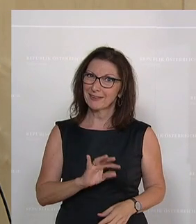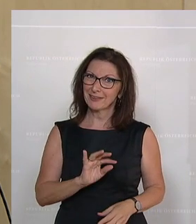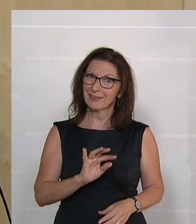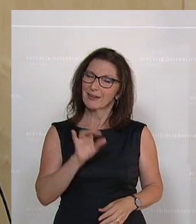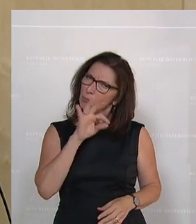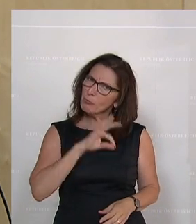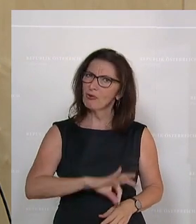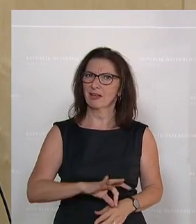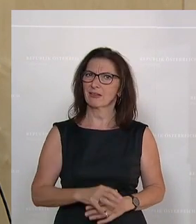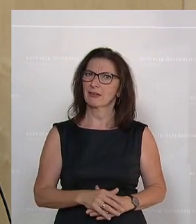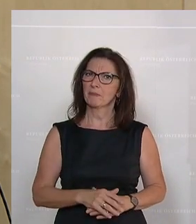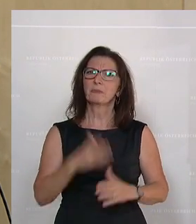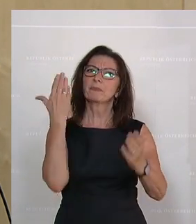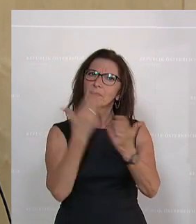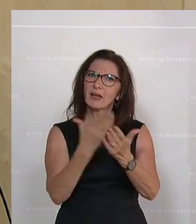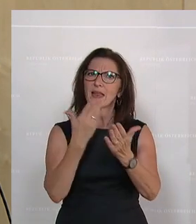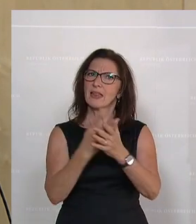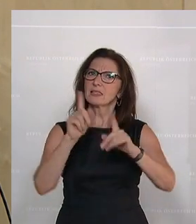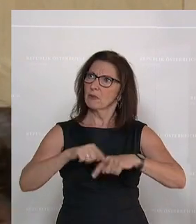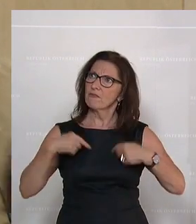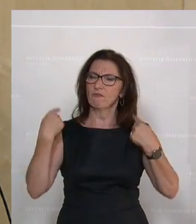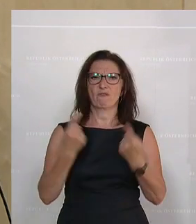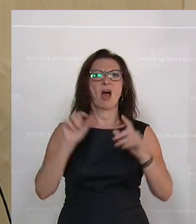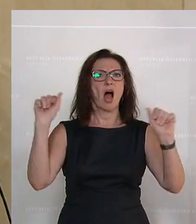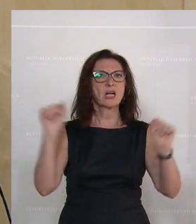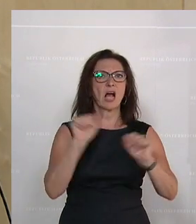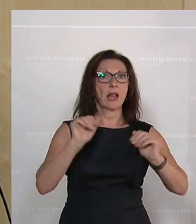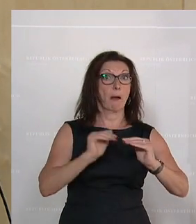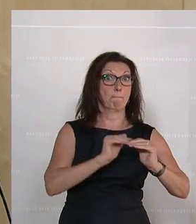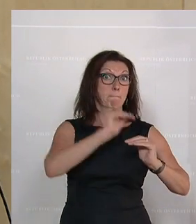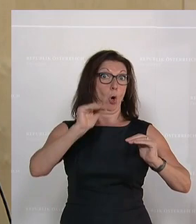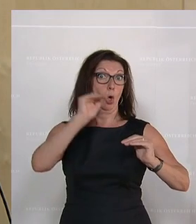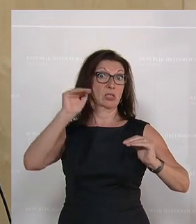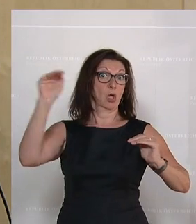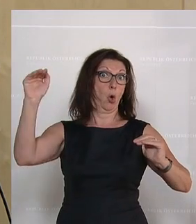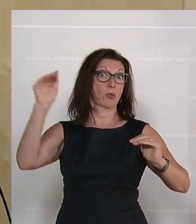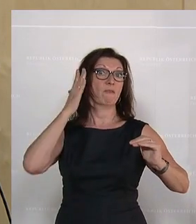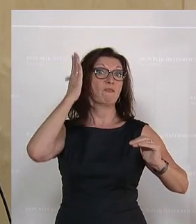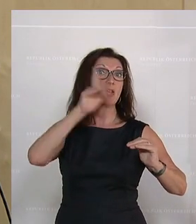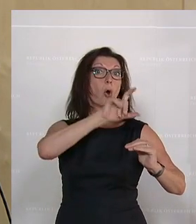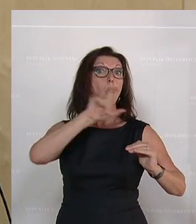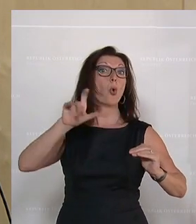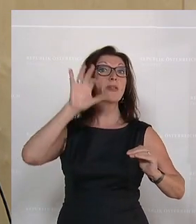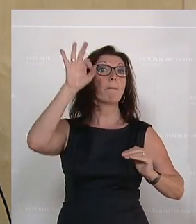verpflichten und deswegen schaffen wir die kalte progression auch zu 100 prozent ab